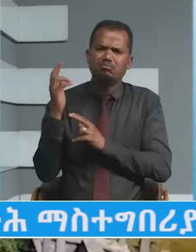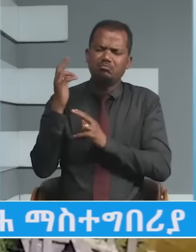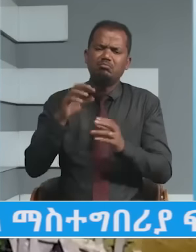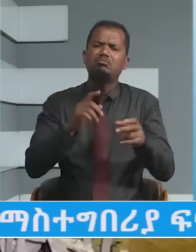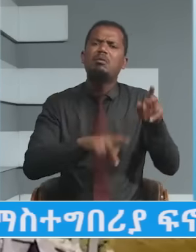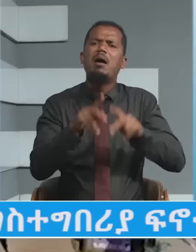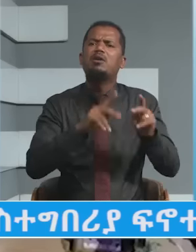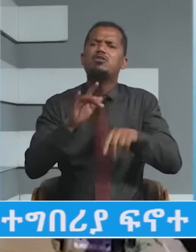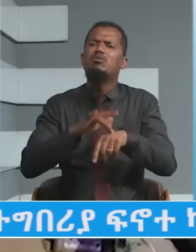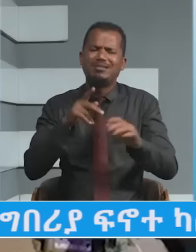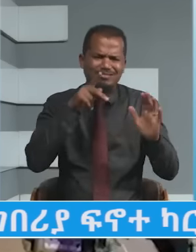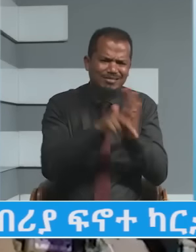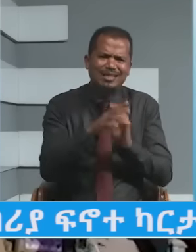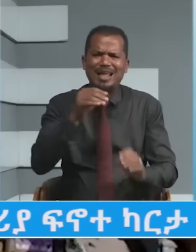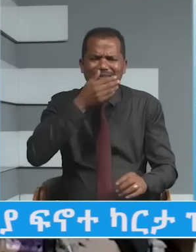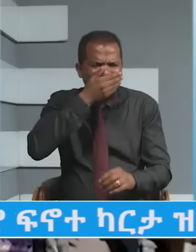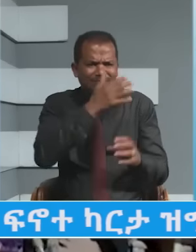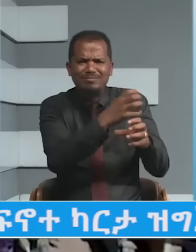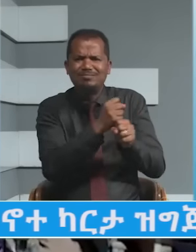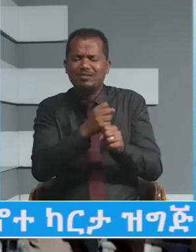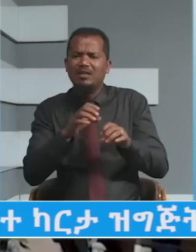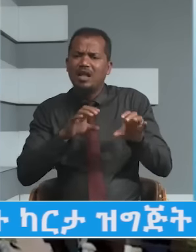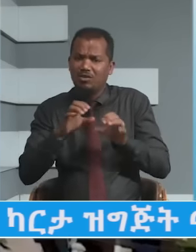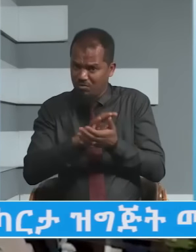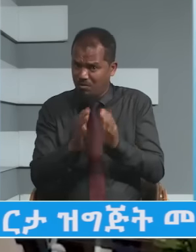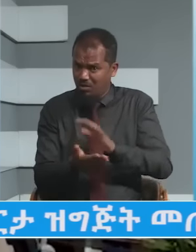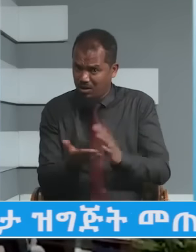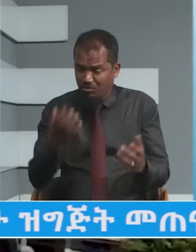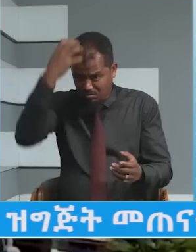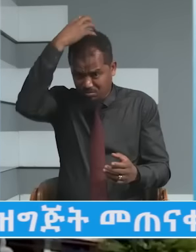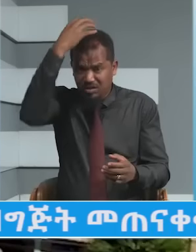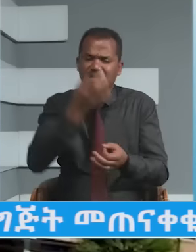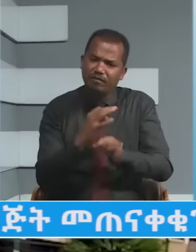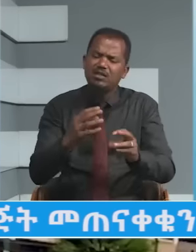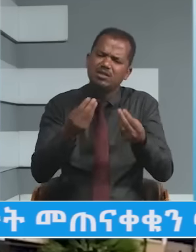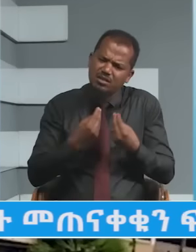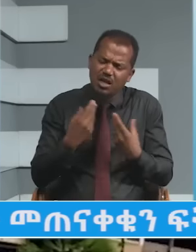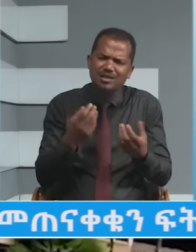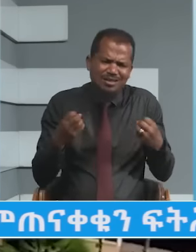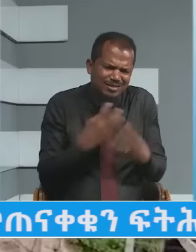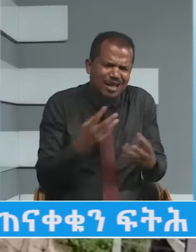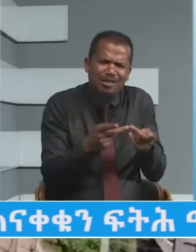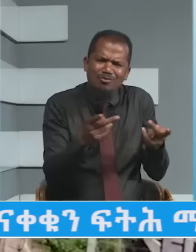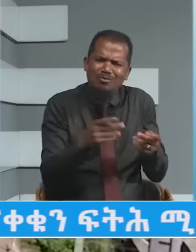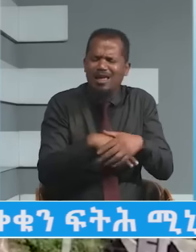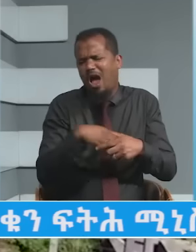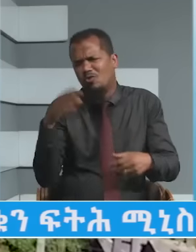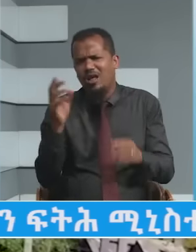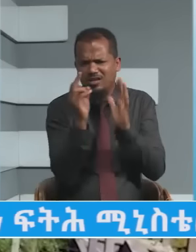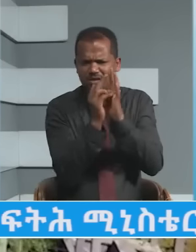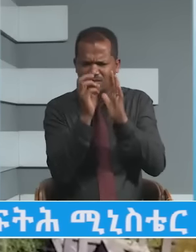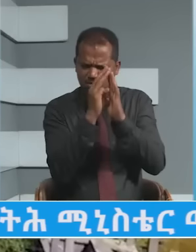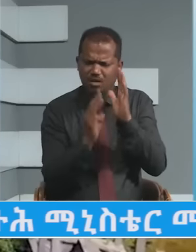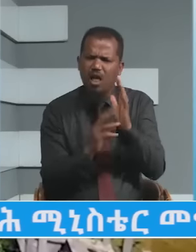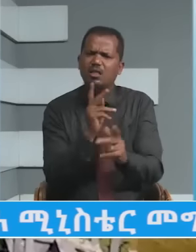ታጣቂዎቹ በማህበረሰቡ ላይ ግድያና እገታ እየፈጸሙ በመሆናቸው መንግስት ፍትህ ይስጠን፣ ከስጋት ቀጠናም ያውጣን፣